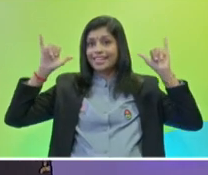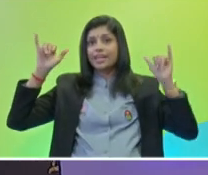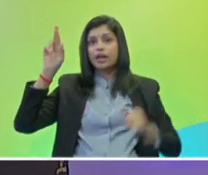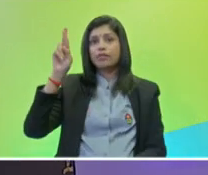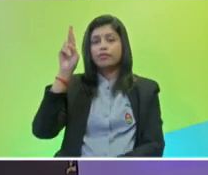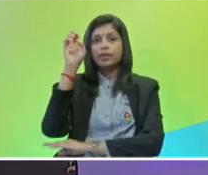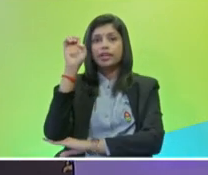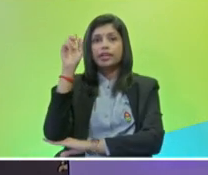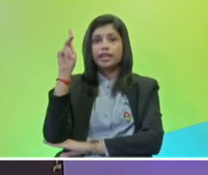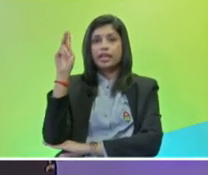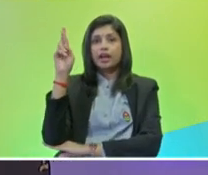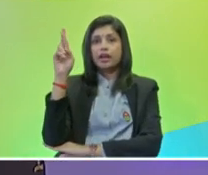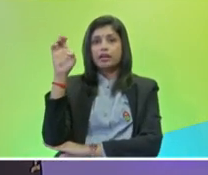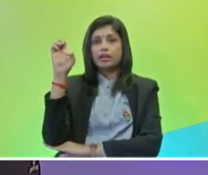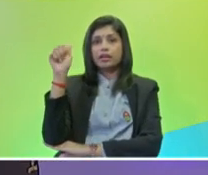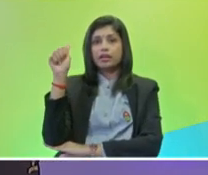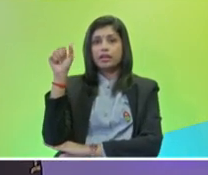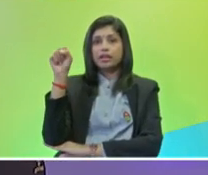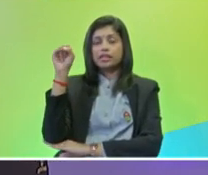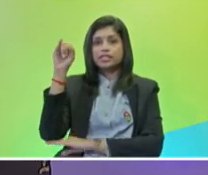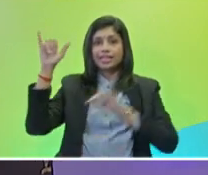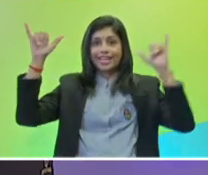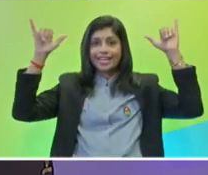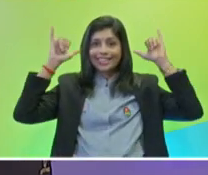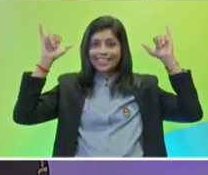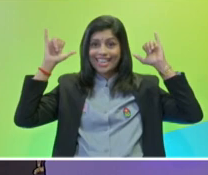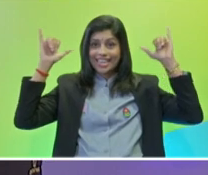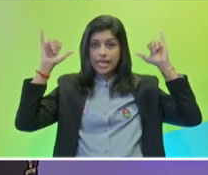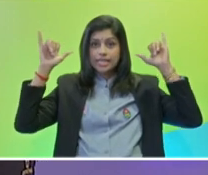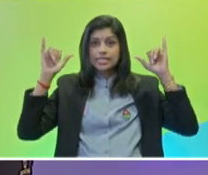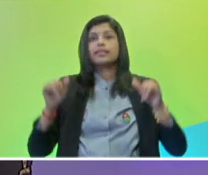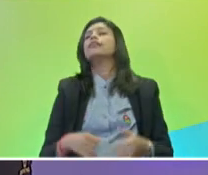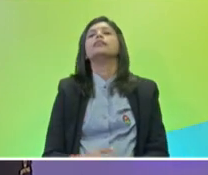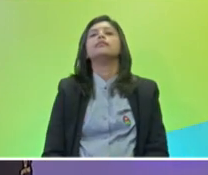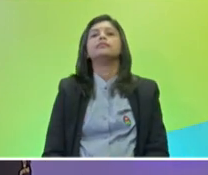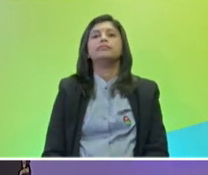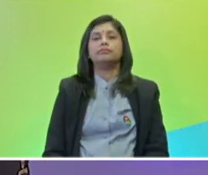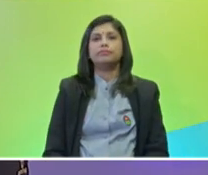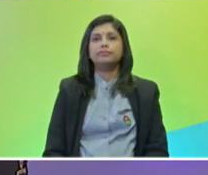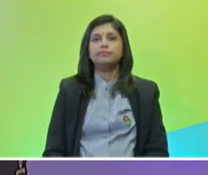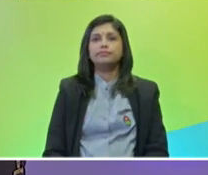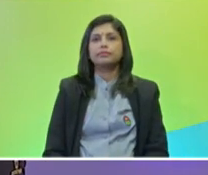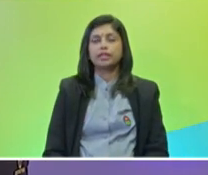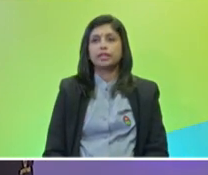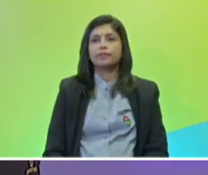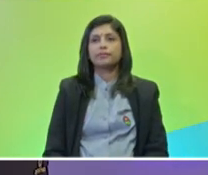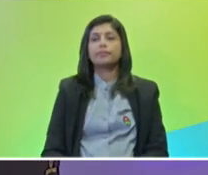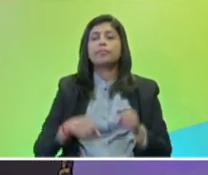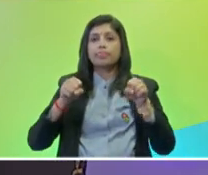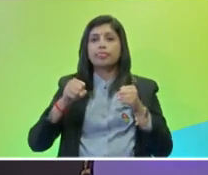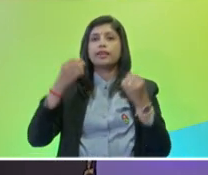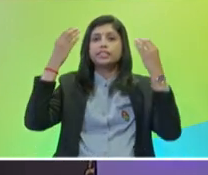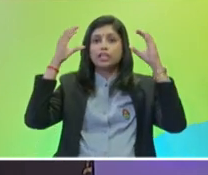pilihan dengan Aquatic asas bermaksud guru-guru boleh memilih sama Adit mengajak akuatik asas ataupun rekreasi dan